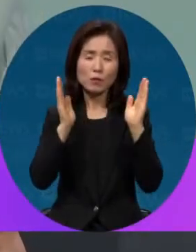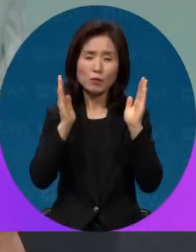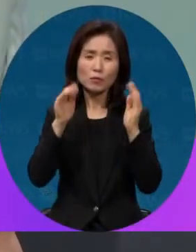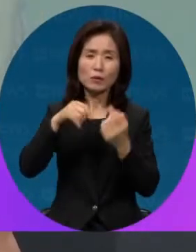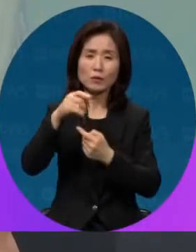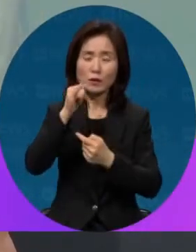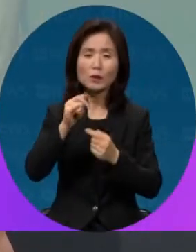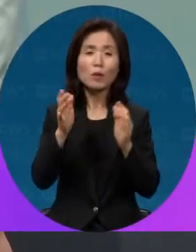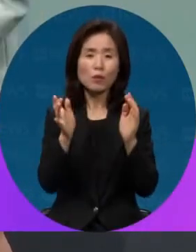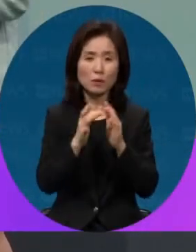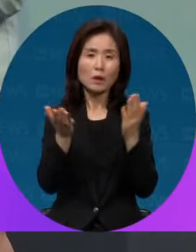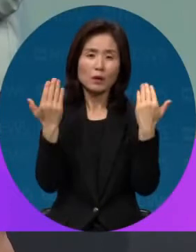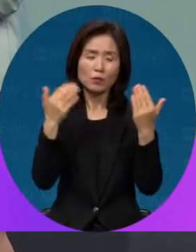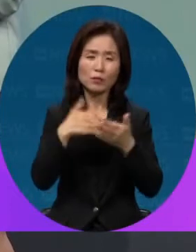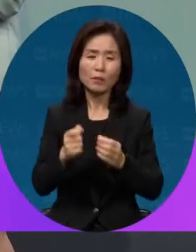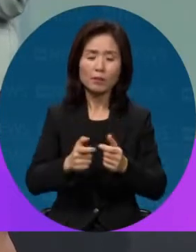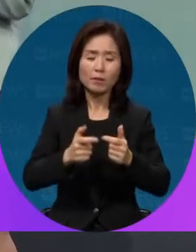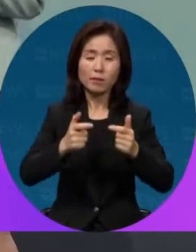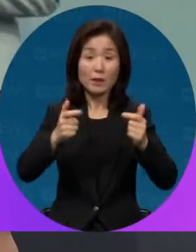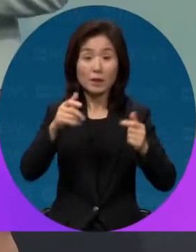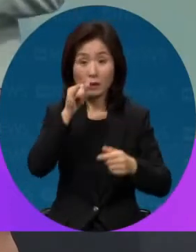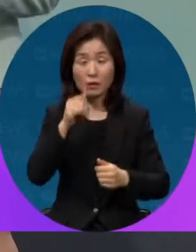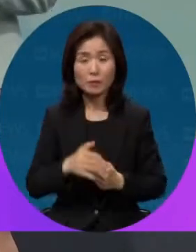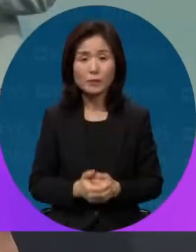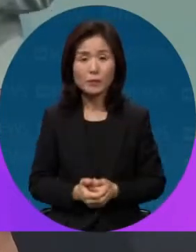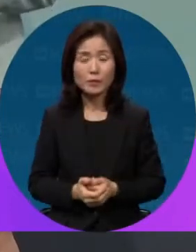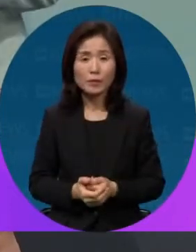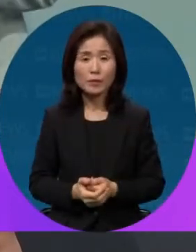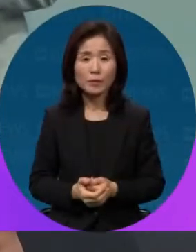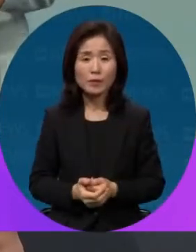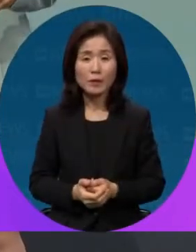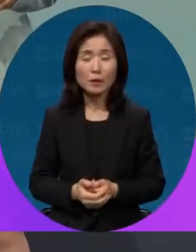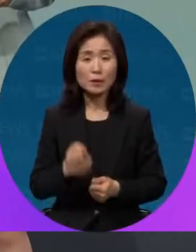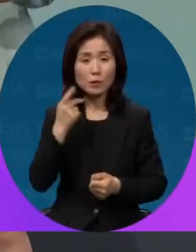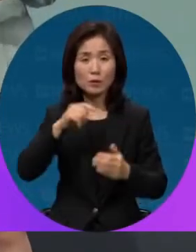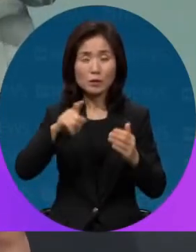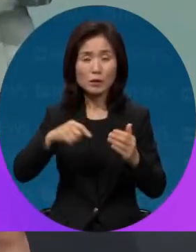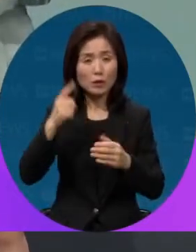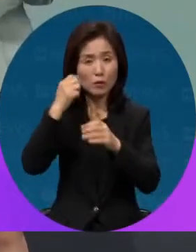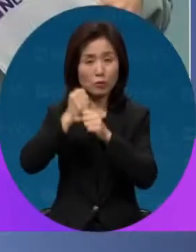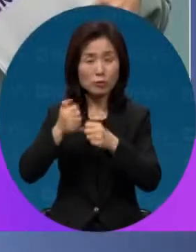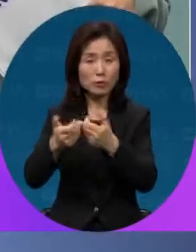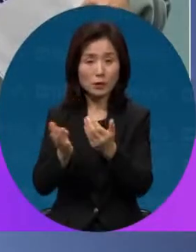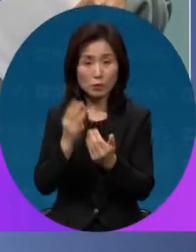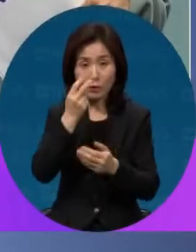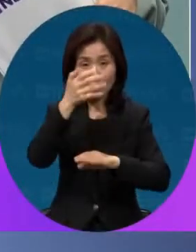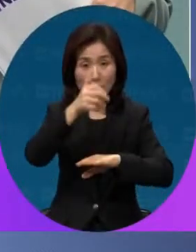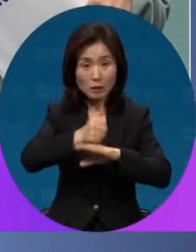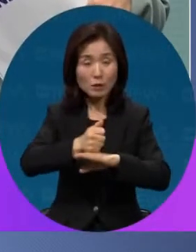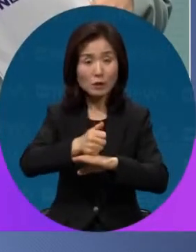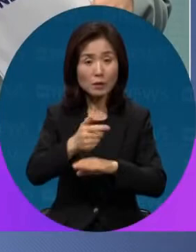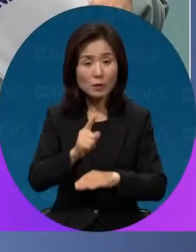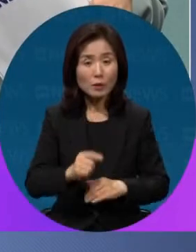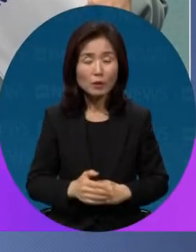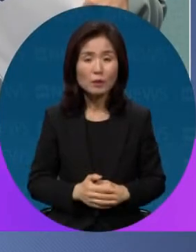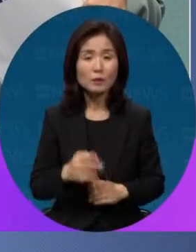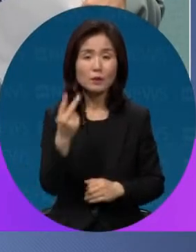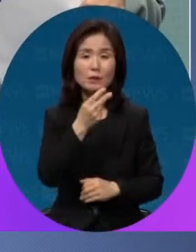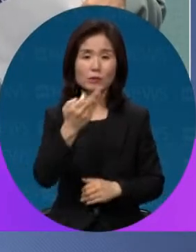이른바 원격 학교가 늘어나고 있습니다 아 무것도 예 미국 내 한 연구기관이 조사한 자료에 따르면